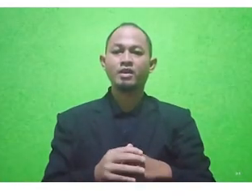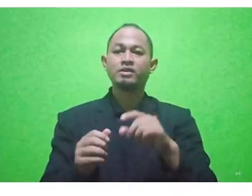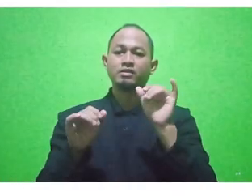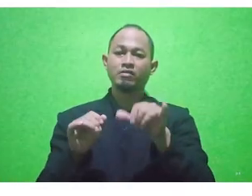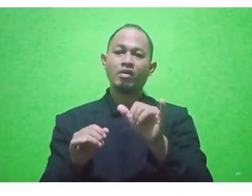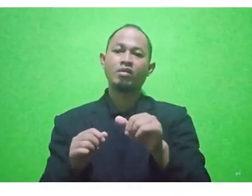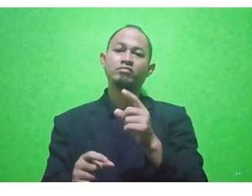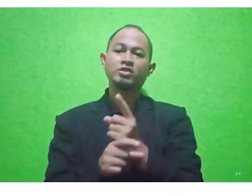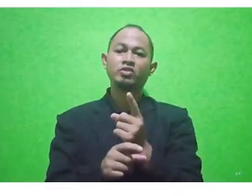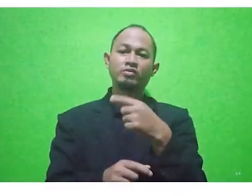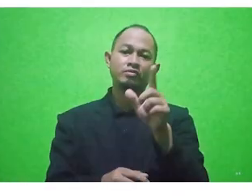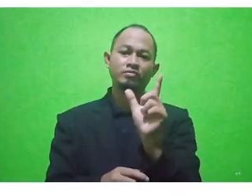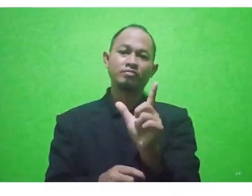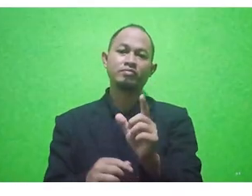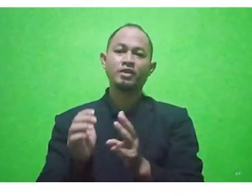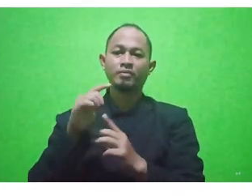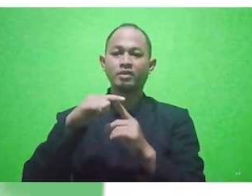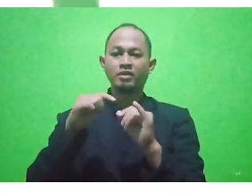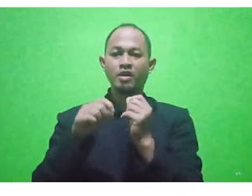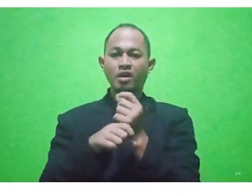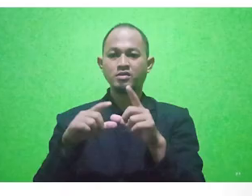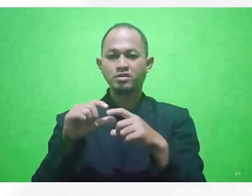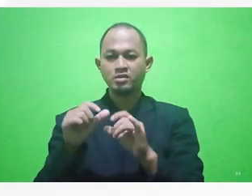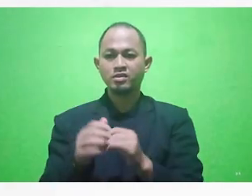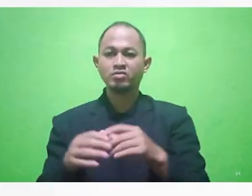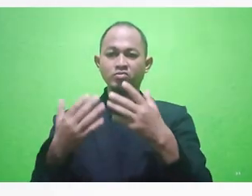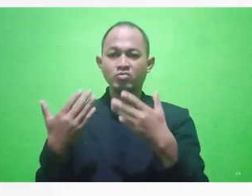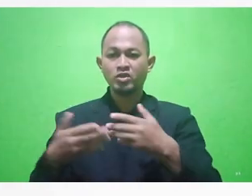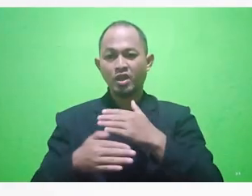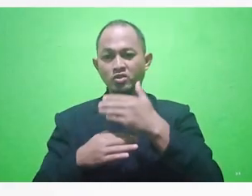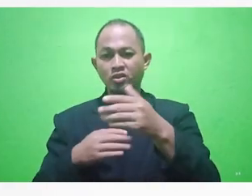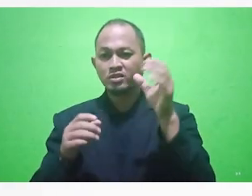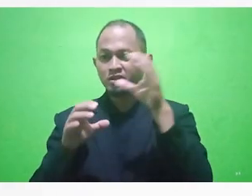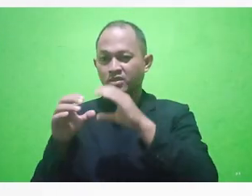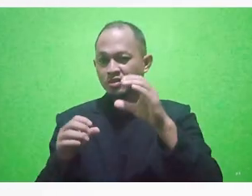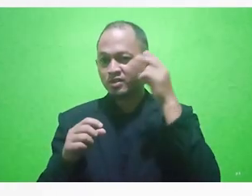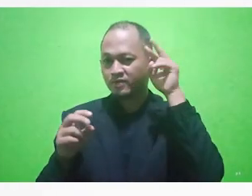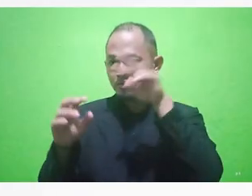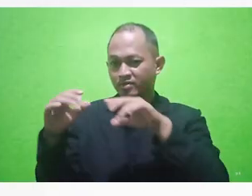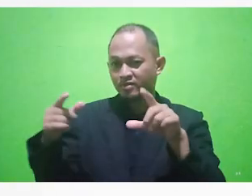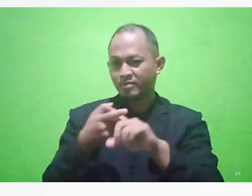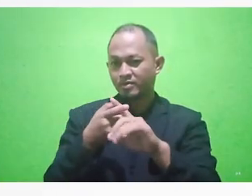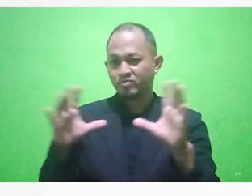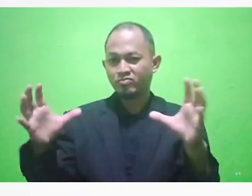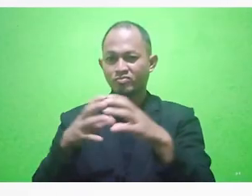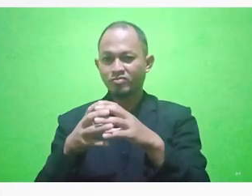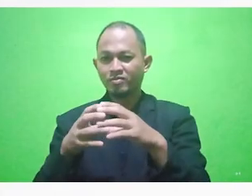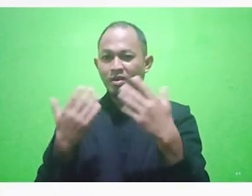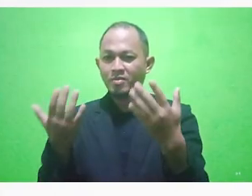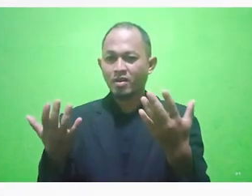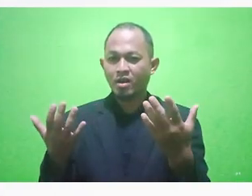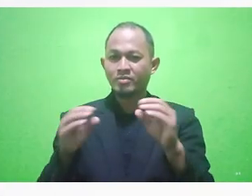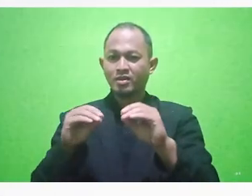Ya, mitigasi adalah jawabannya. Selanjutnya, cari tahu dan amati bersama teman-teman. Bagaimana